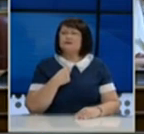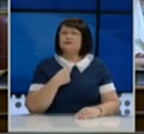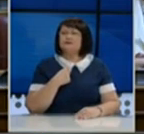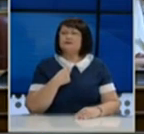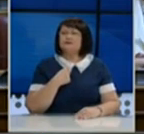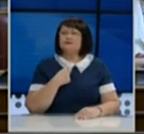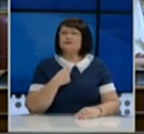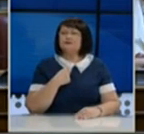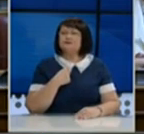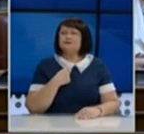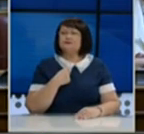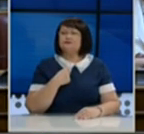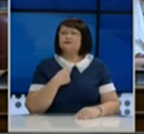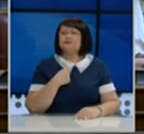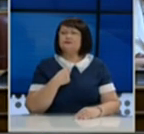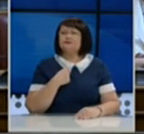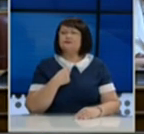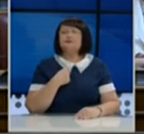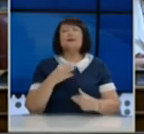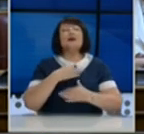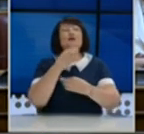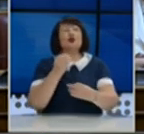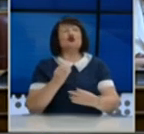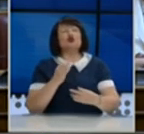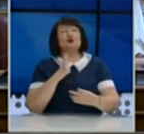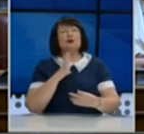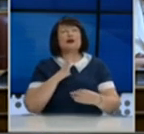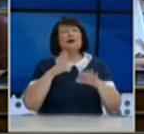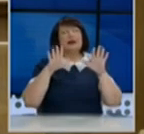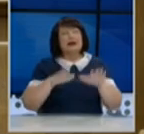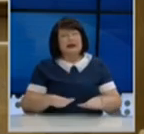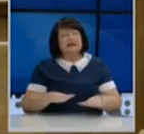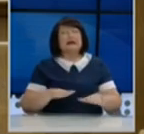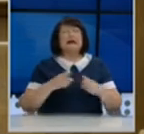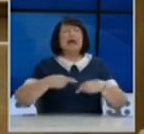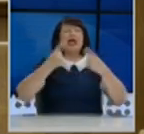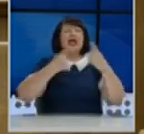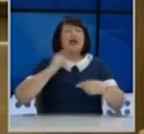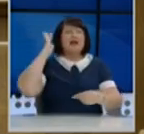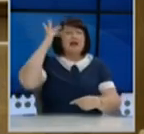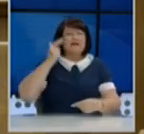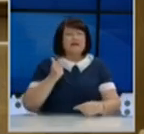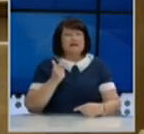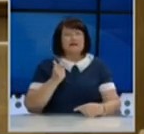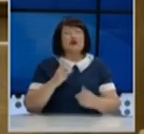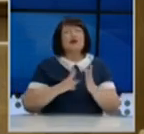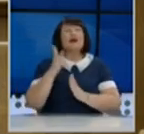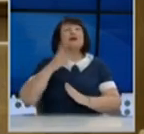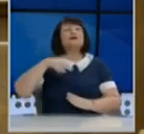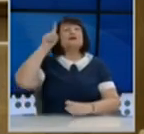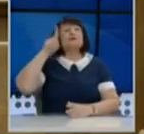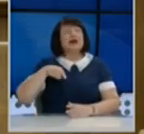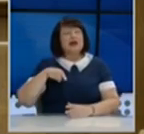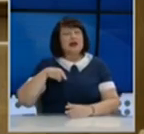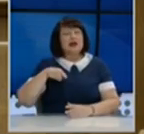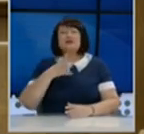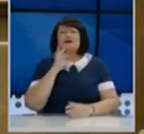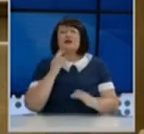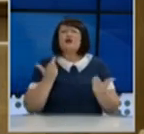οι κάτοικοι του Εύρου που αγωνιούν εδώ και 13 ημέρες, γιατί αφέθηκε να